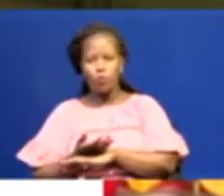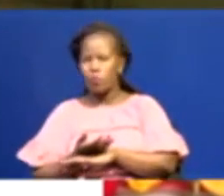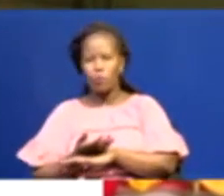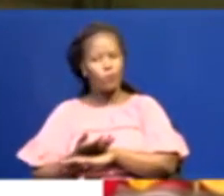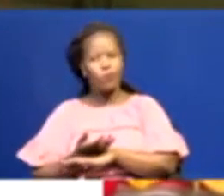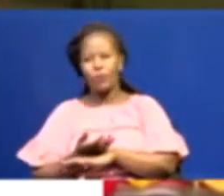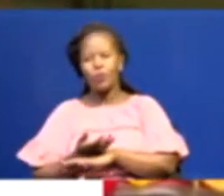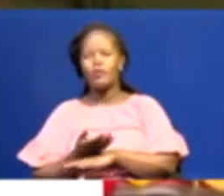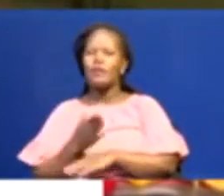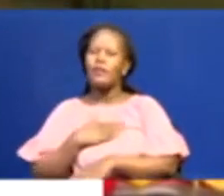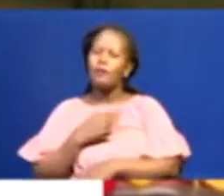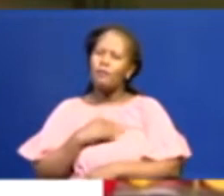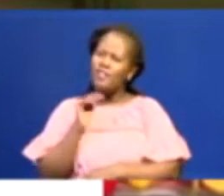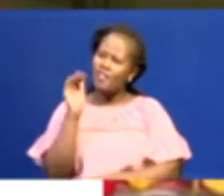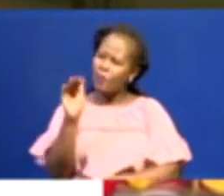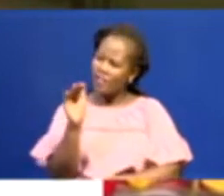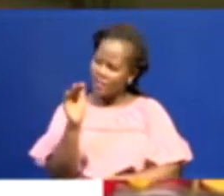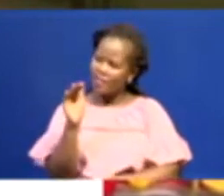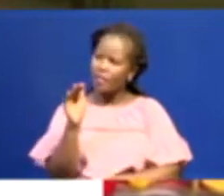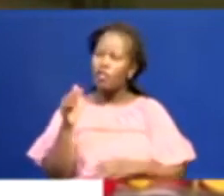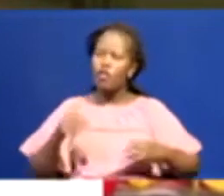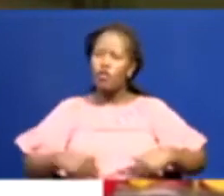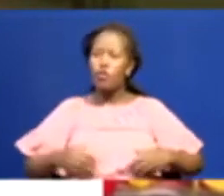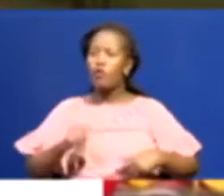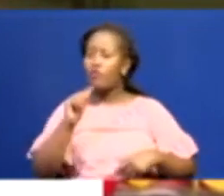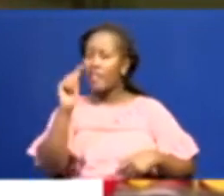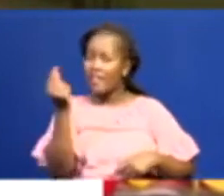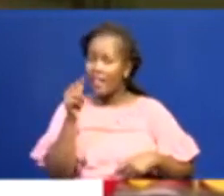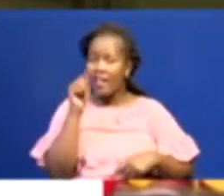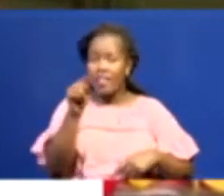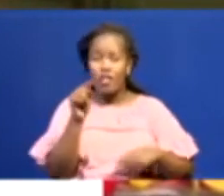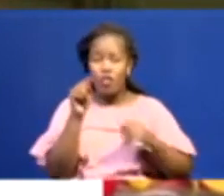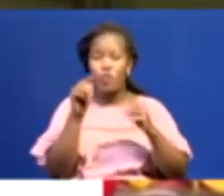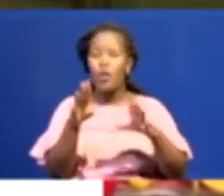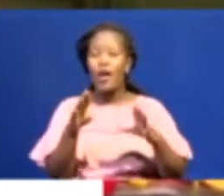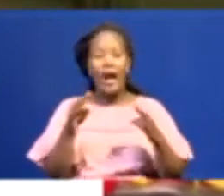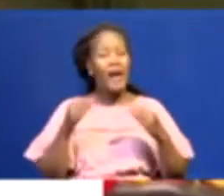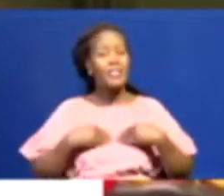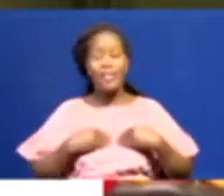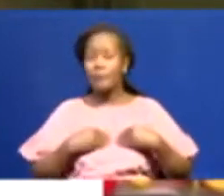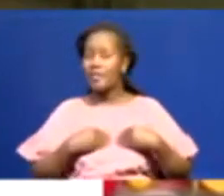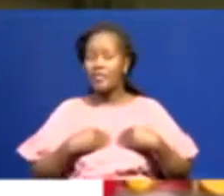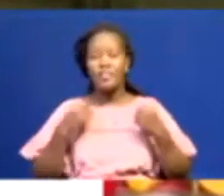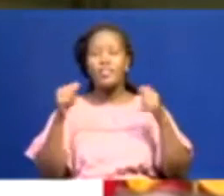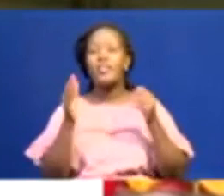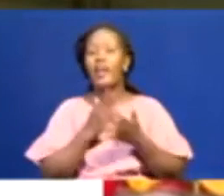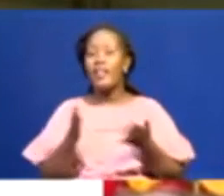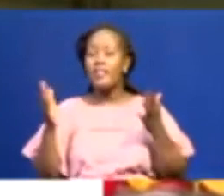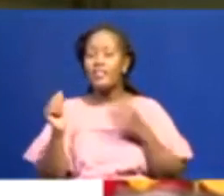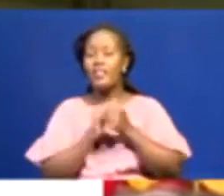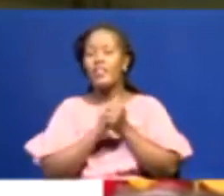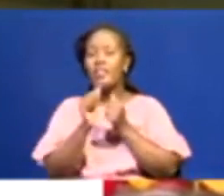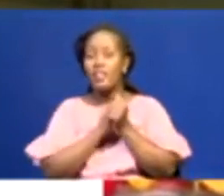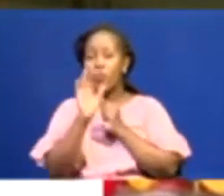Mimi nataka niwaulize vijana wa Kenya, do not participate in anything that destroys your